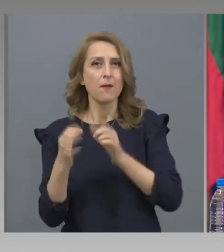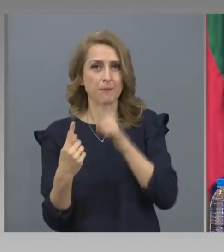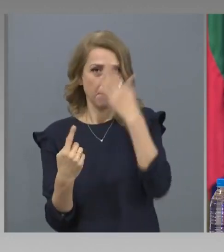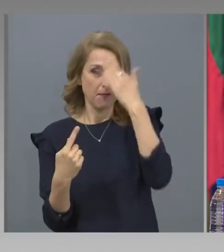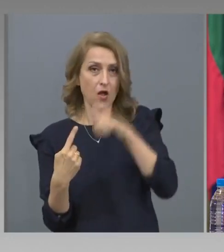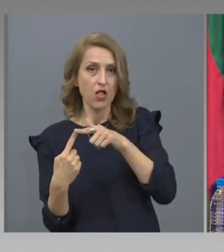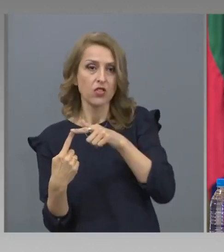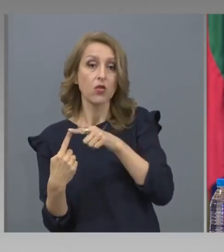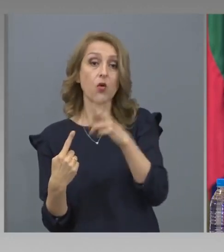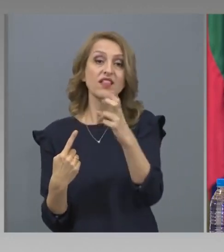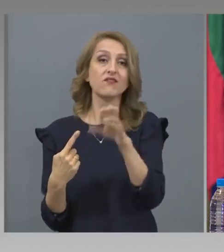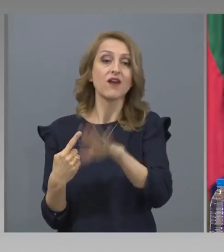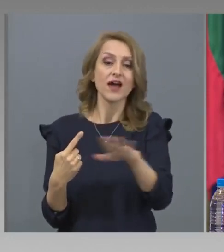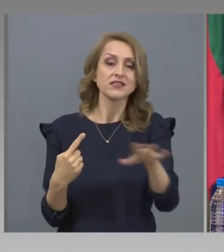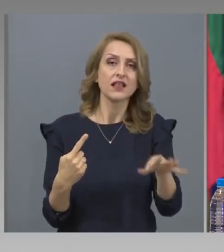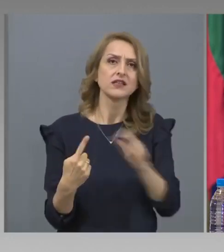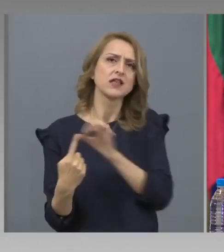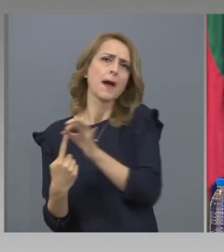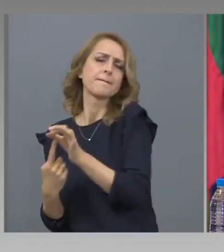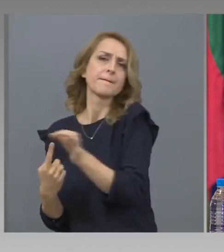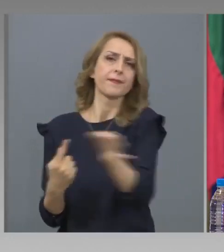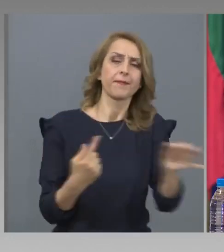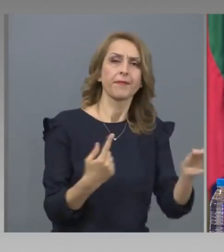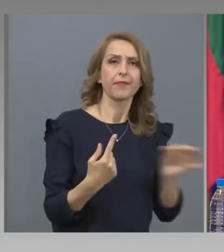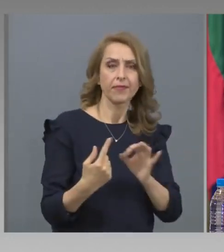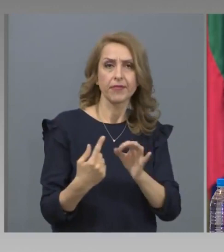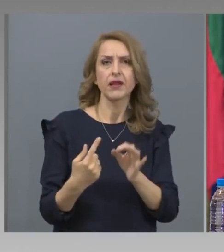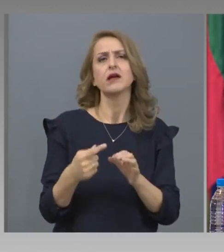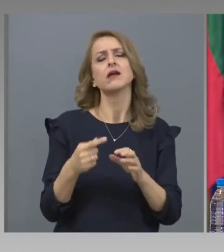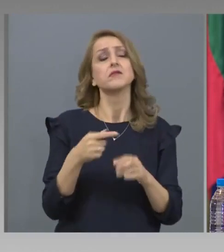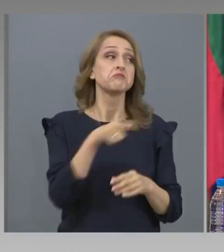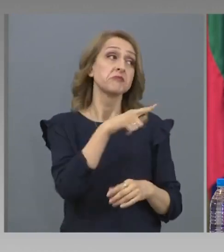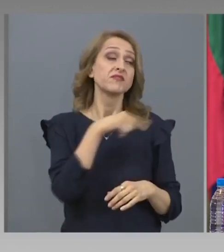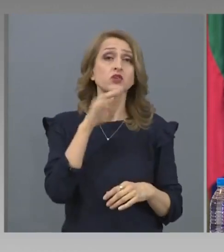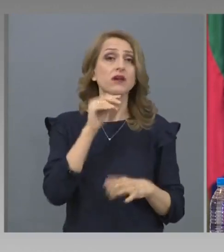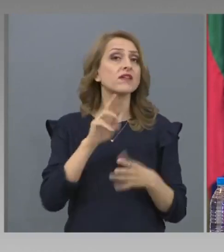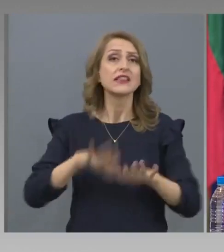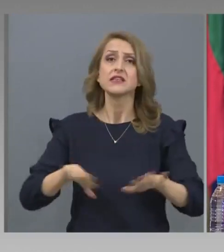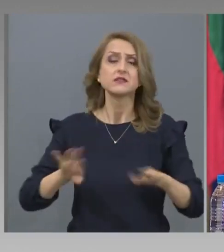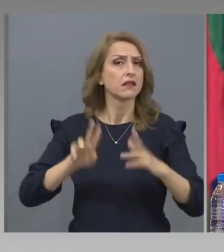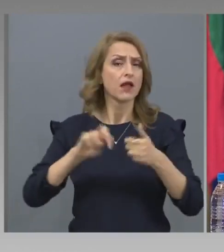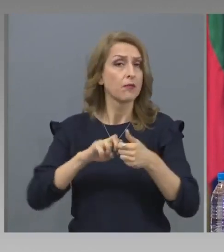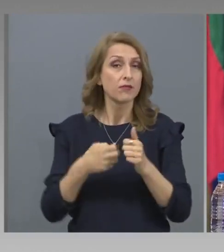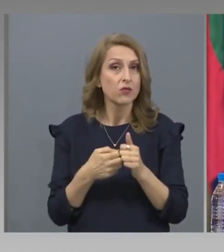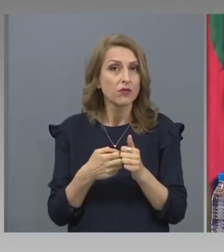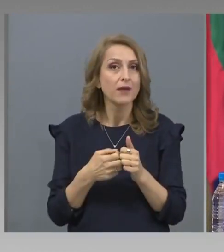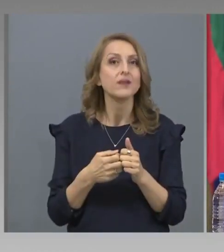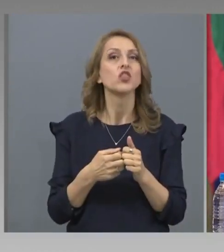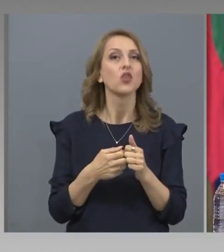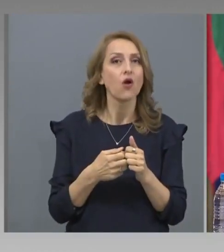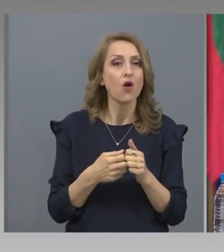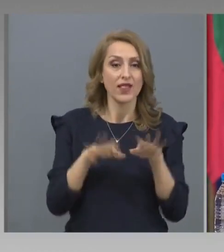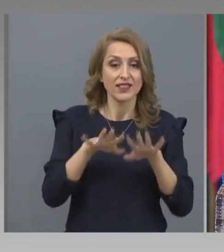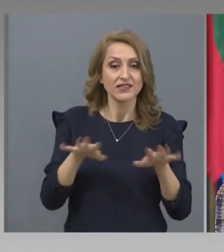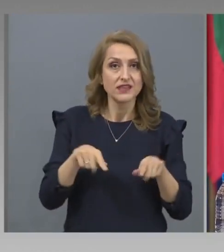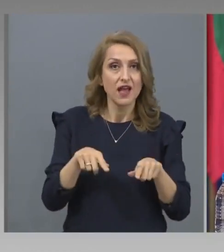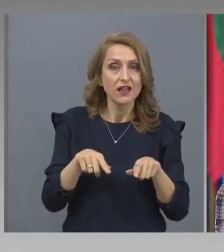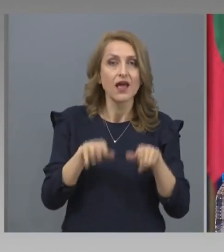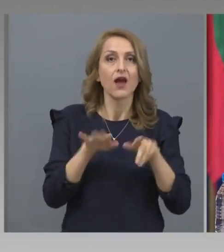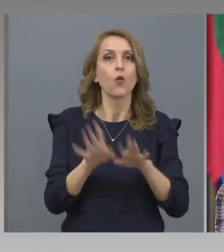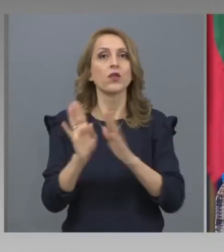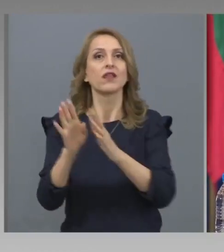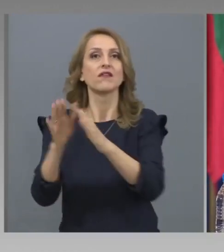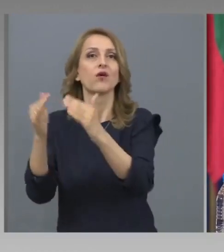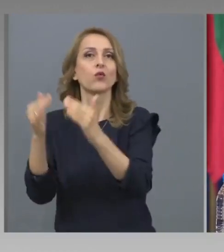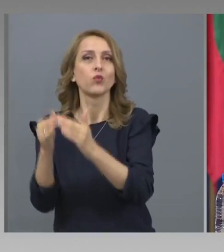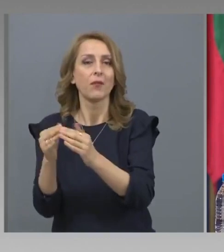дена всичките ще носят вируса, няма проблем за тях, това казват професорите, но те ще се приберат вкъщи.